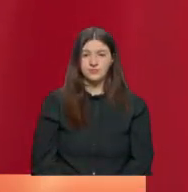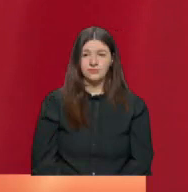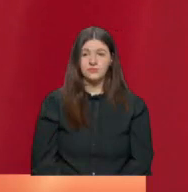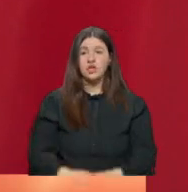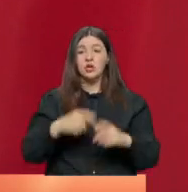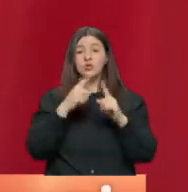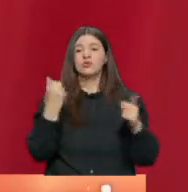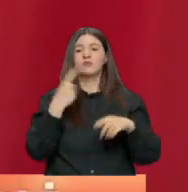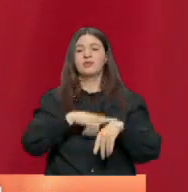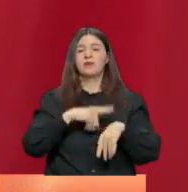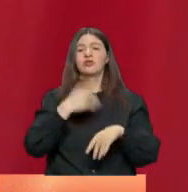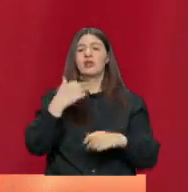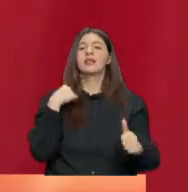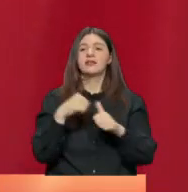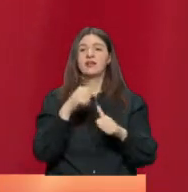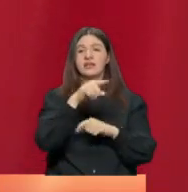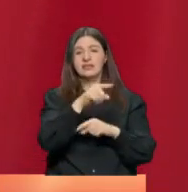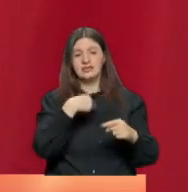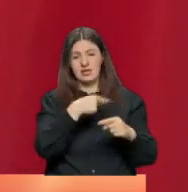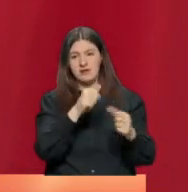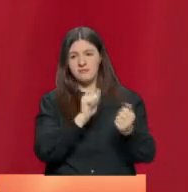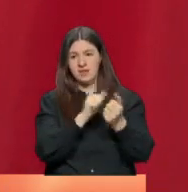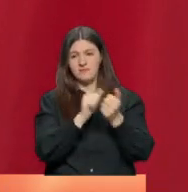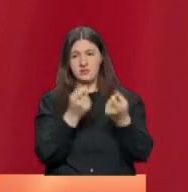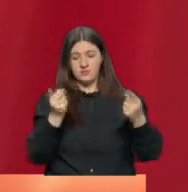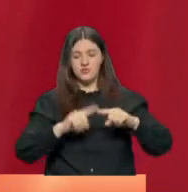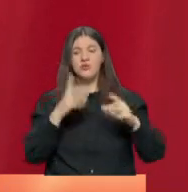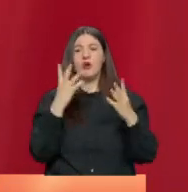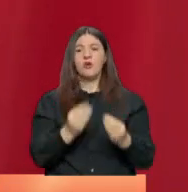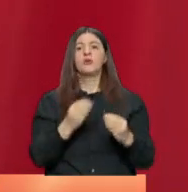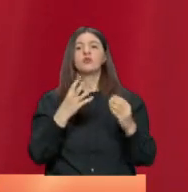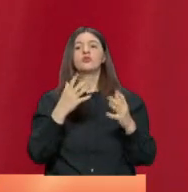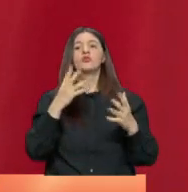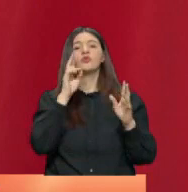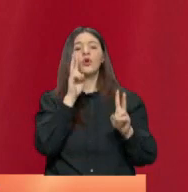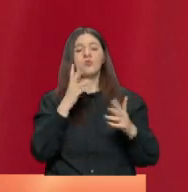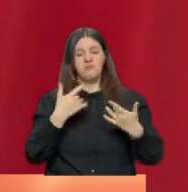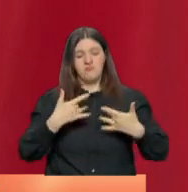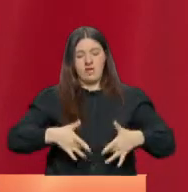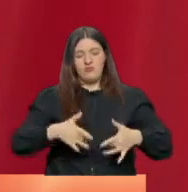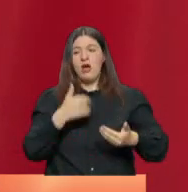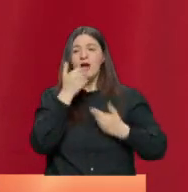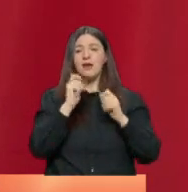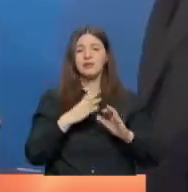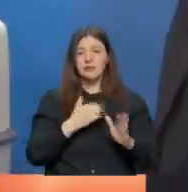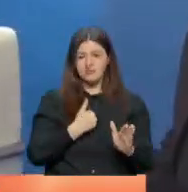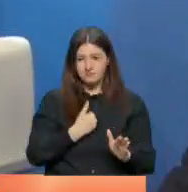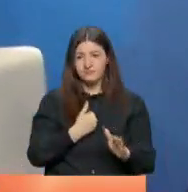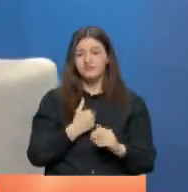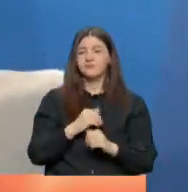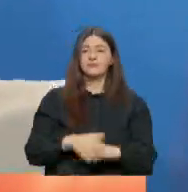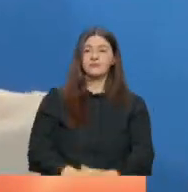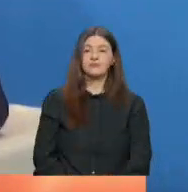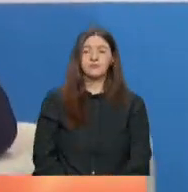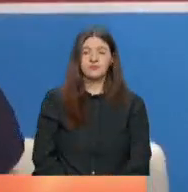Uzun bir aradan sonra tekrar sizlerle bir araya gelmekten duyduğum memnuniyeti ifade etmek istiyorum. What you